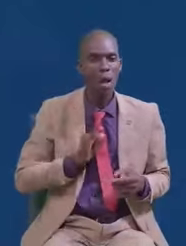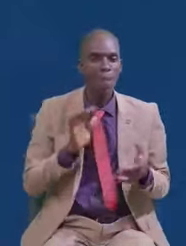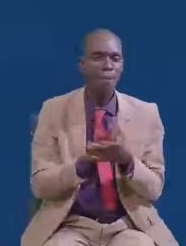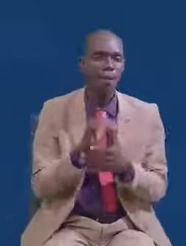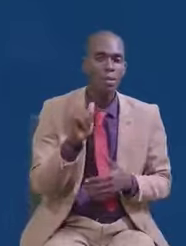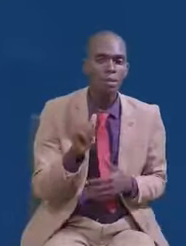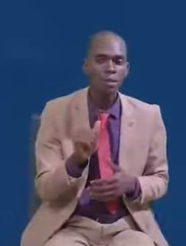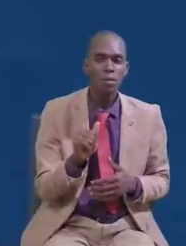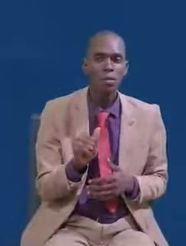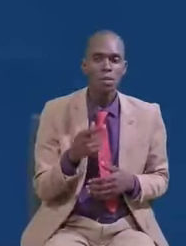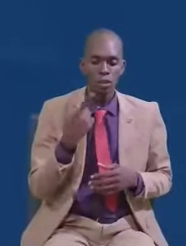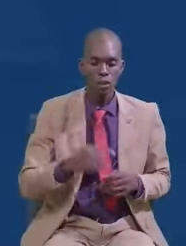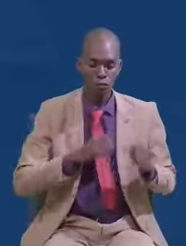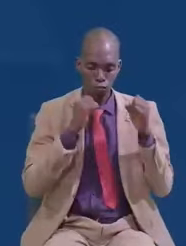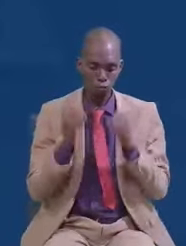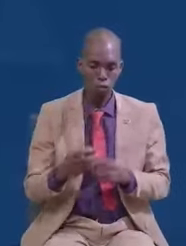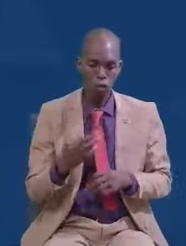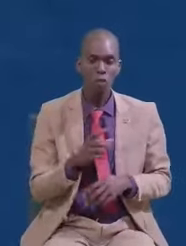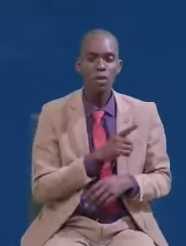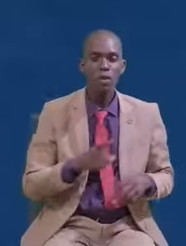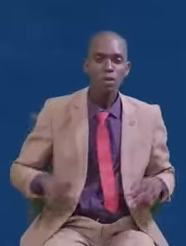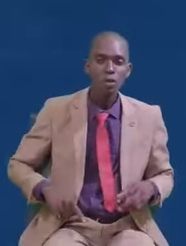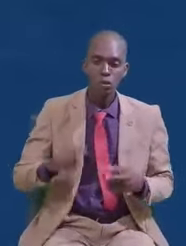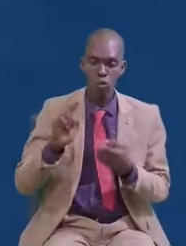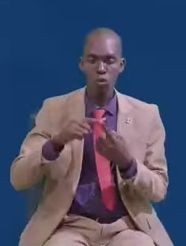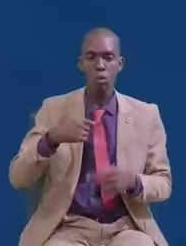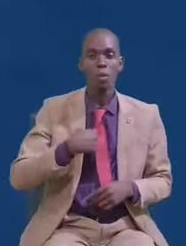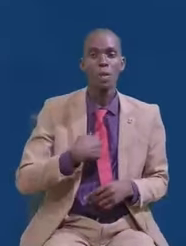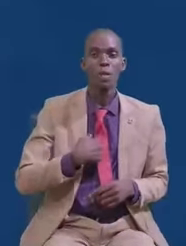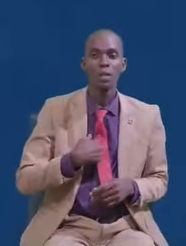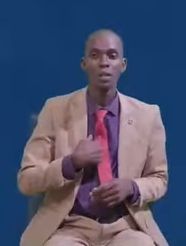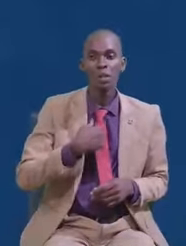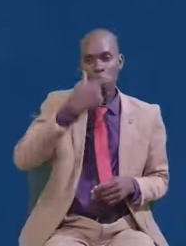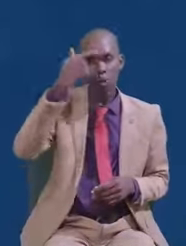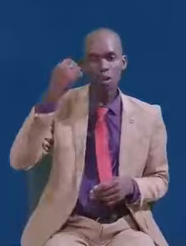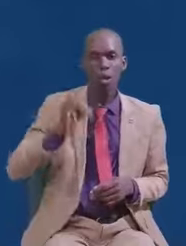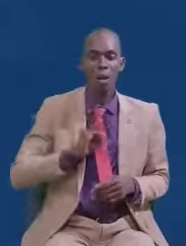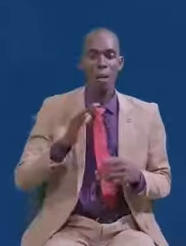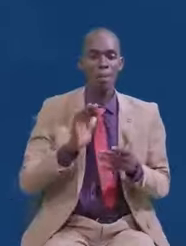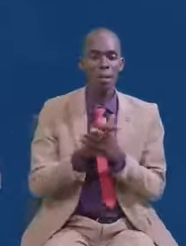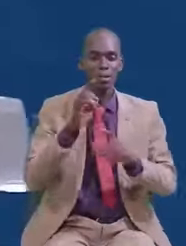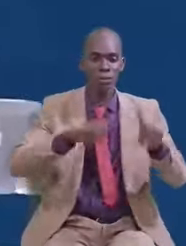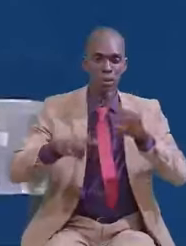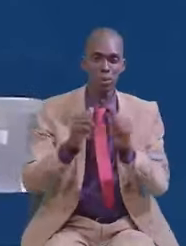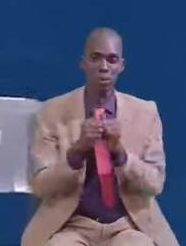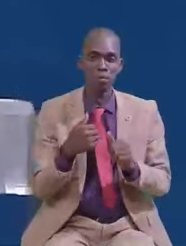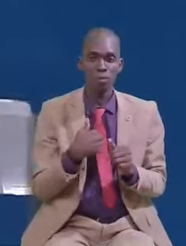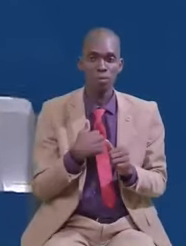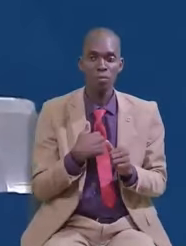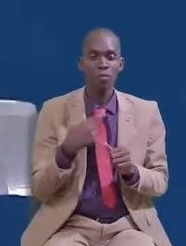force du Seigneur. À moi. Parce que je crois. Le salut du